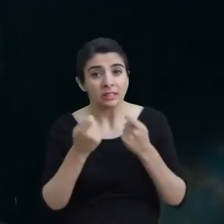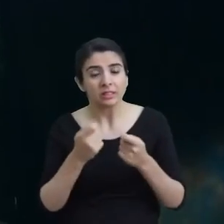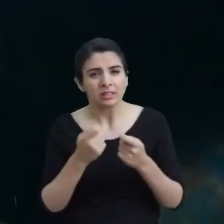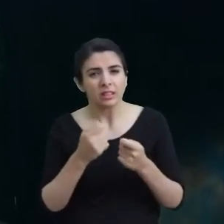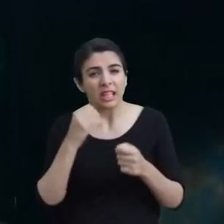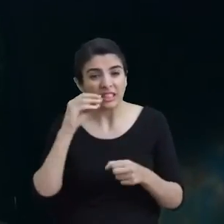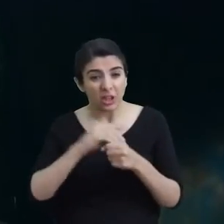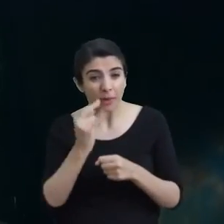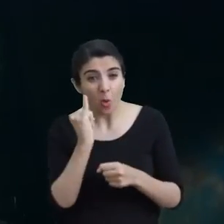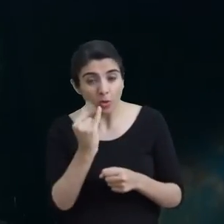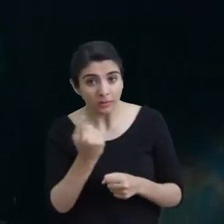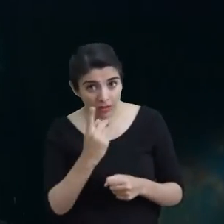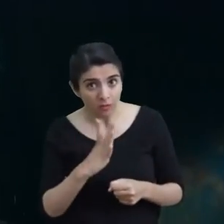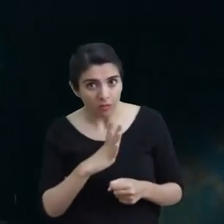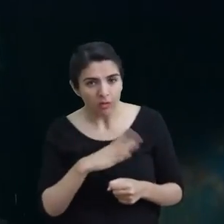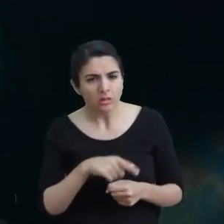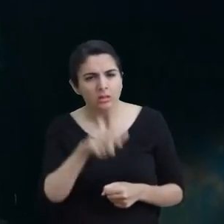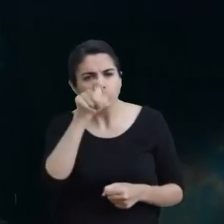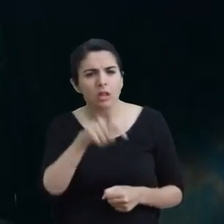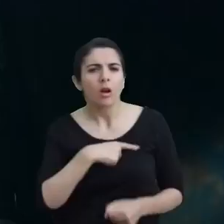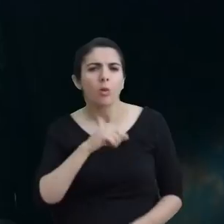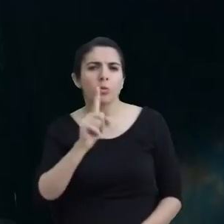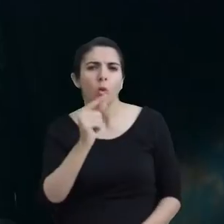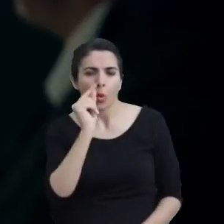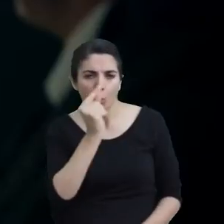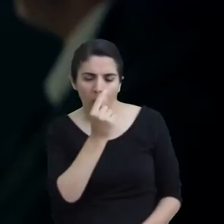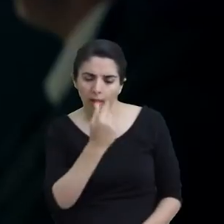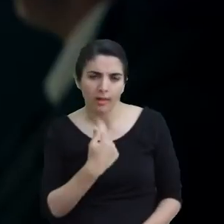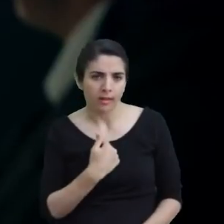bu işte bir yeteneği varsa seni bulurum.